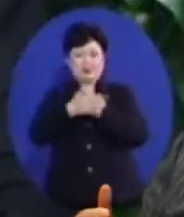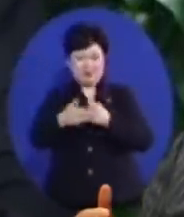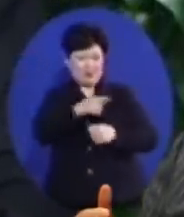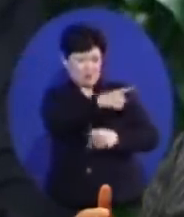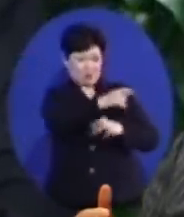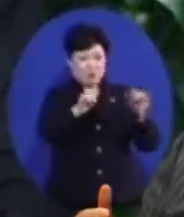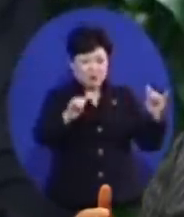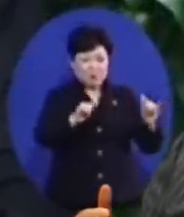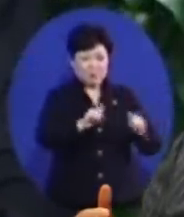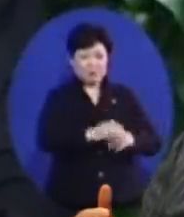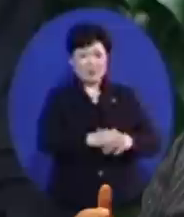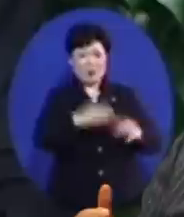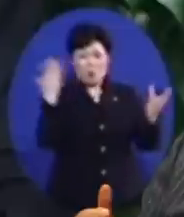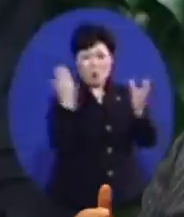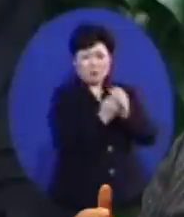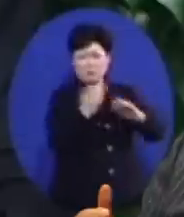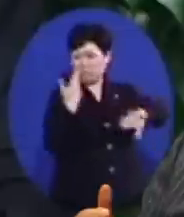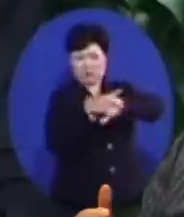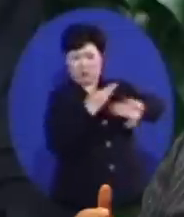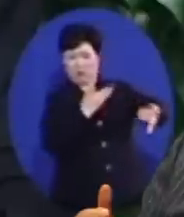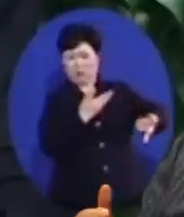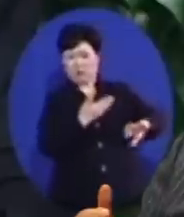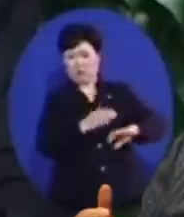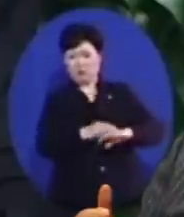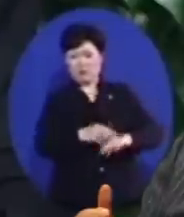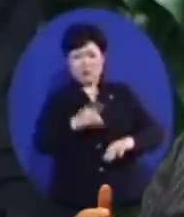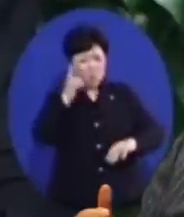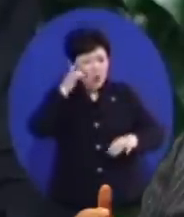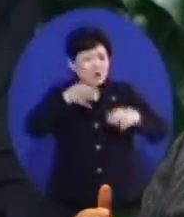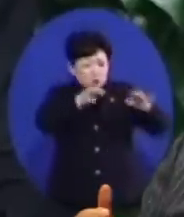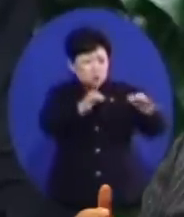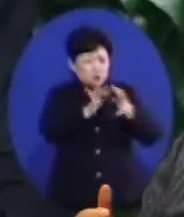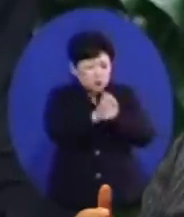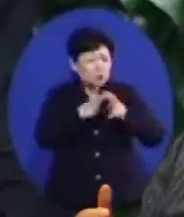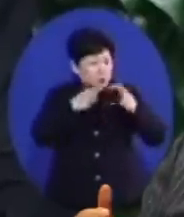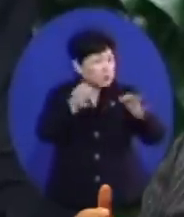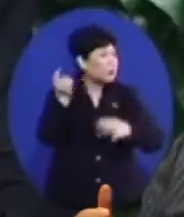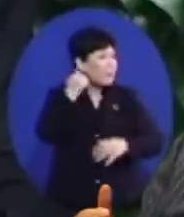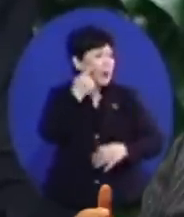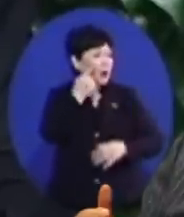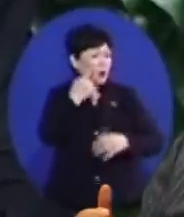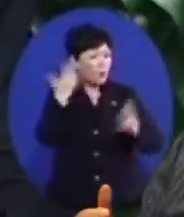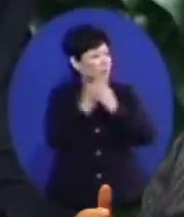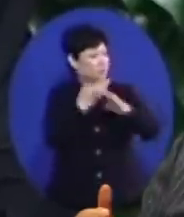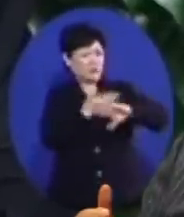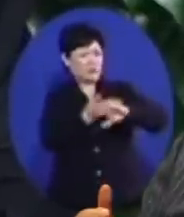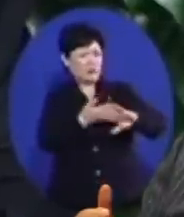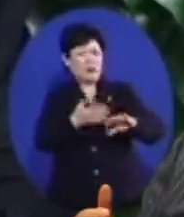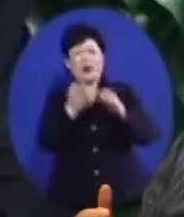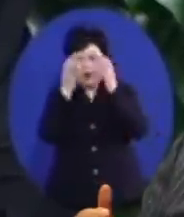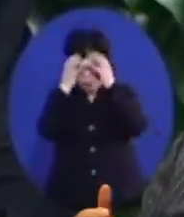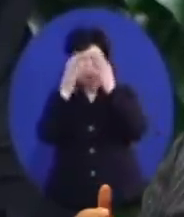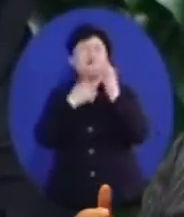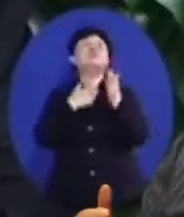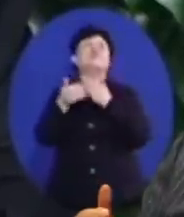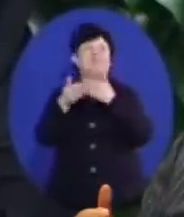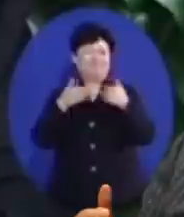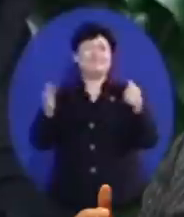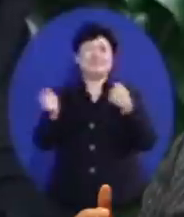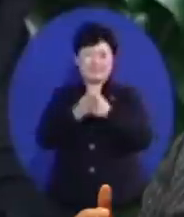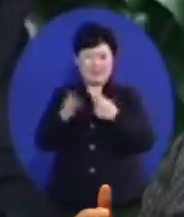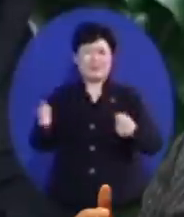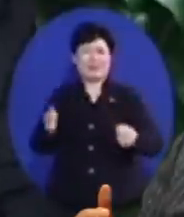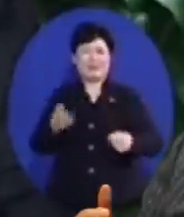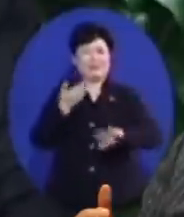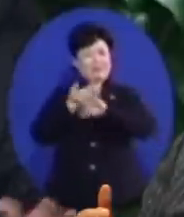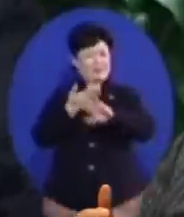사람 완전히 다른 사람이 됐는데, 그 기도 소리 들어봐라. 완전히 다른 사람이 됐는데, 알고 보면 고난을 통해서 그렇게 달라진